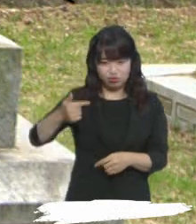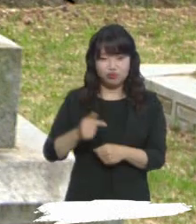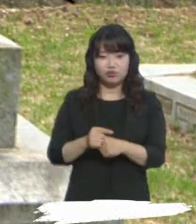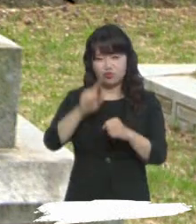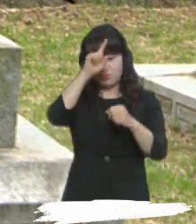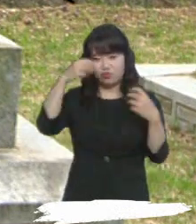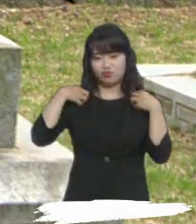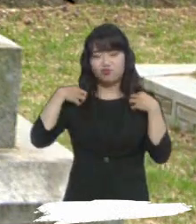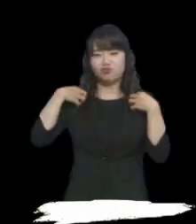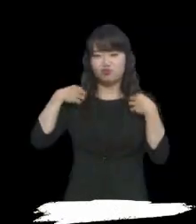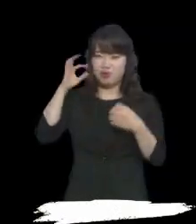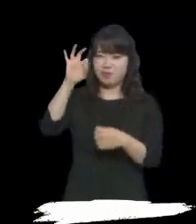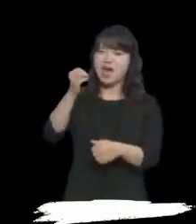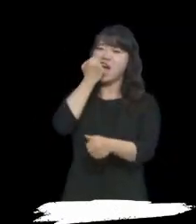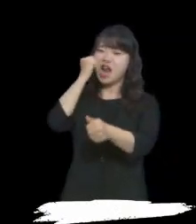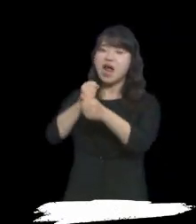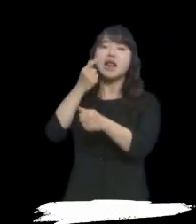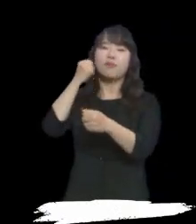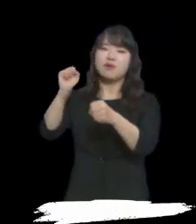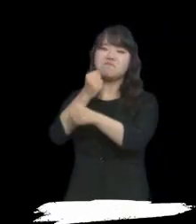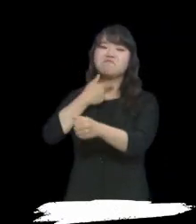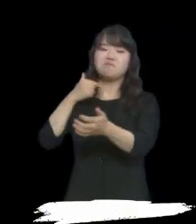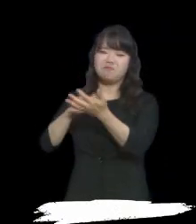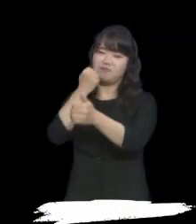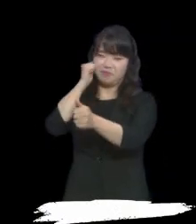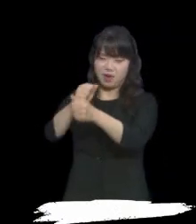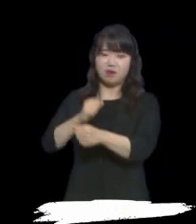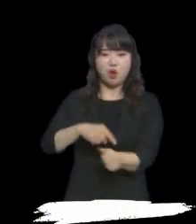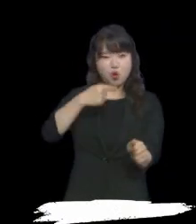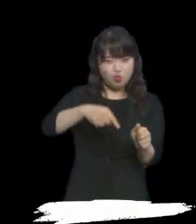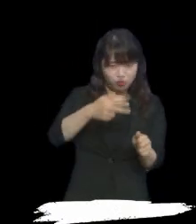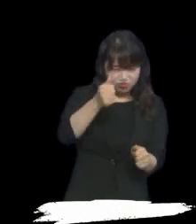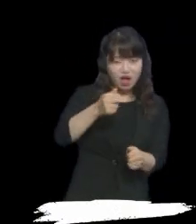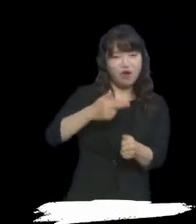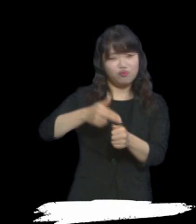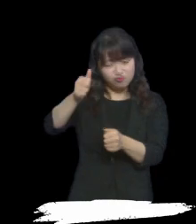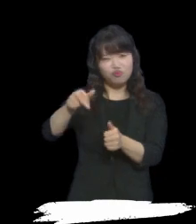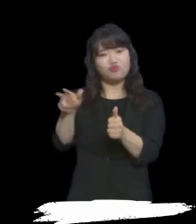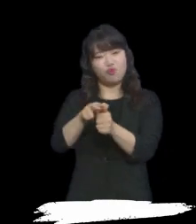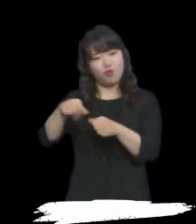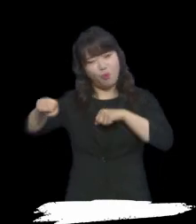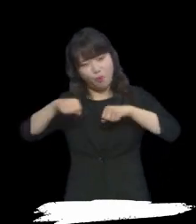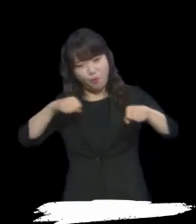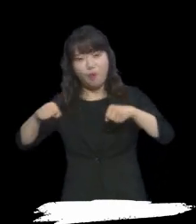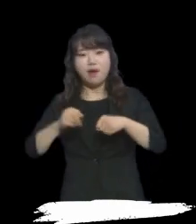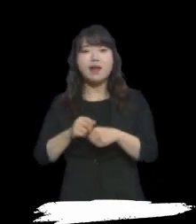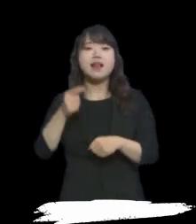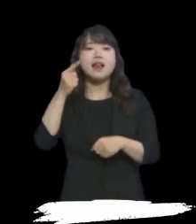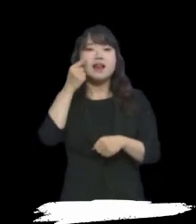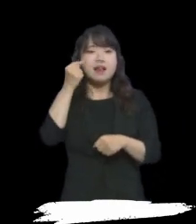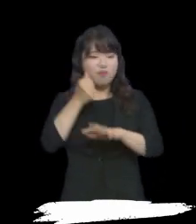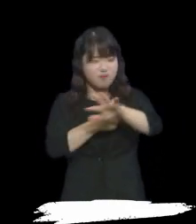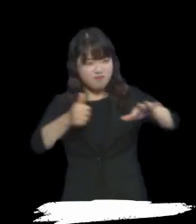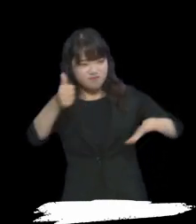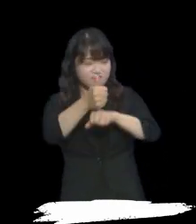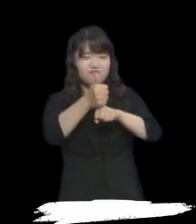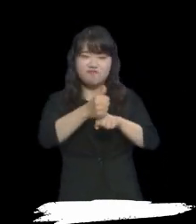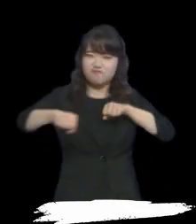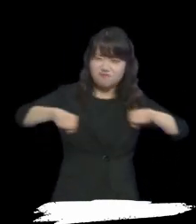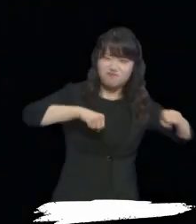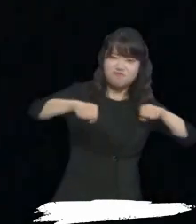친일파. 그는 교육자, 언론인, 종교인으로 활동하며 적극적으로 친일 부역에